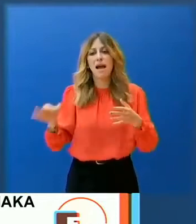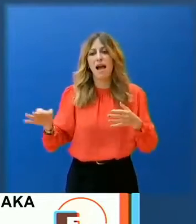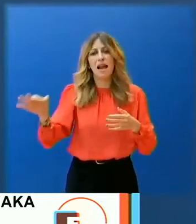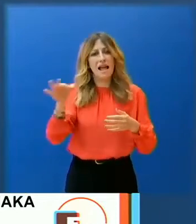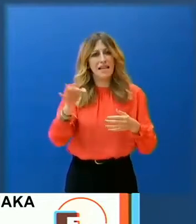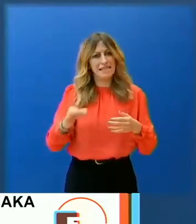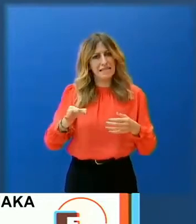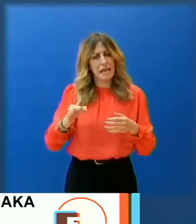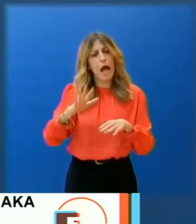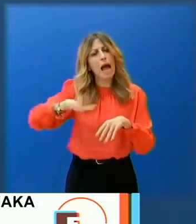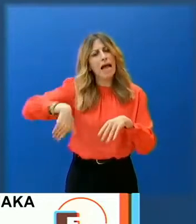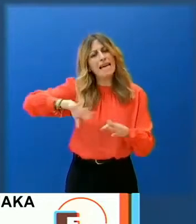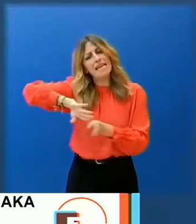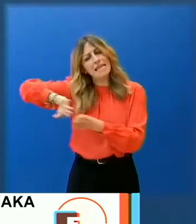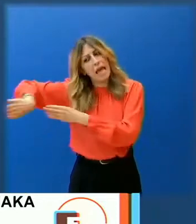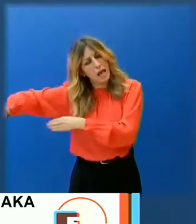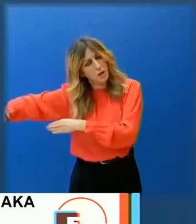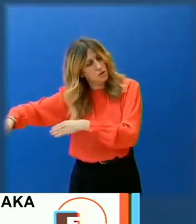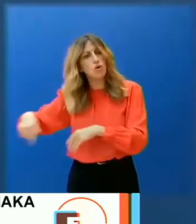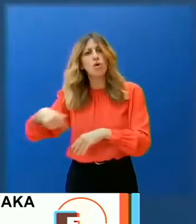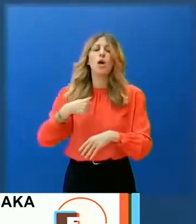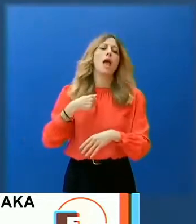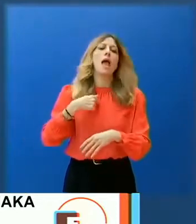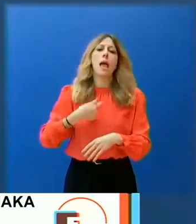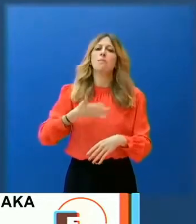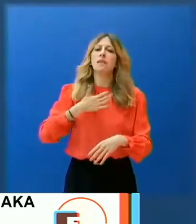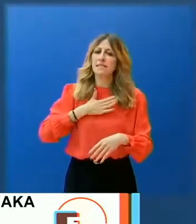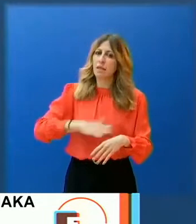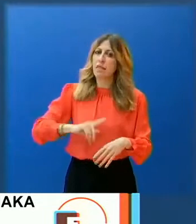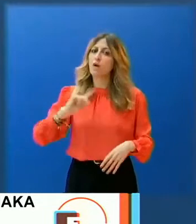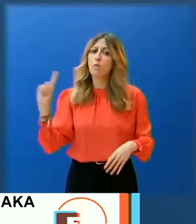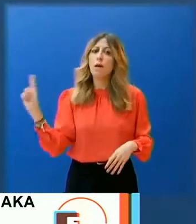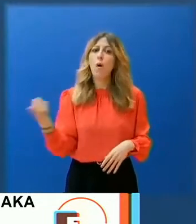Γαλάζια Ελευθερία με στόχο τον εμβολιασμό όλων των μονίμων